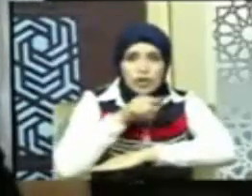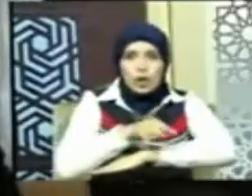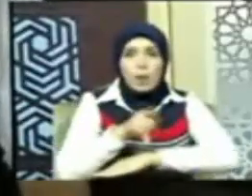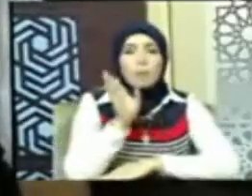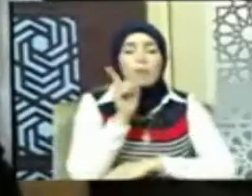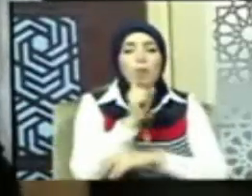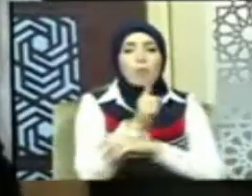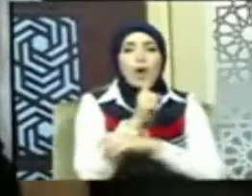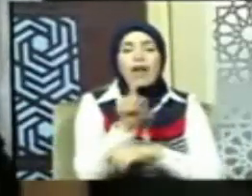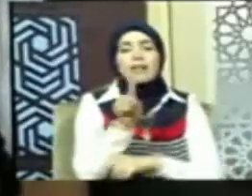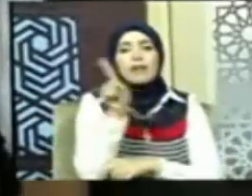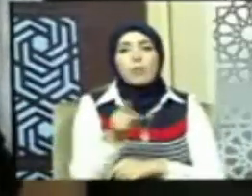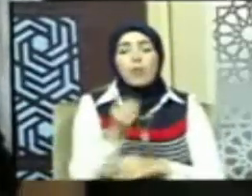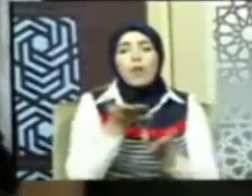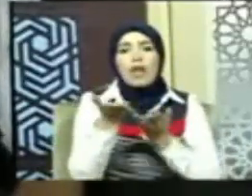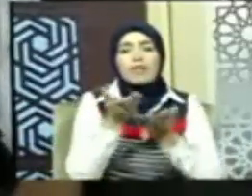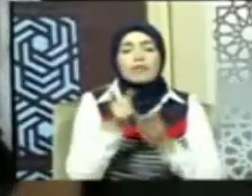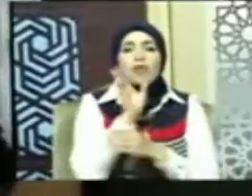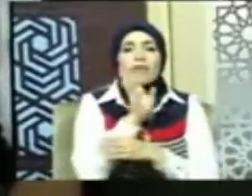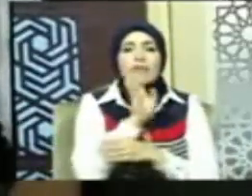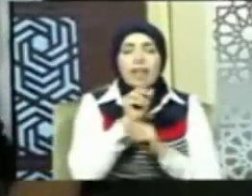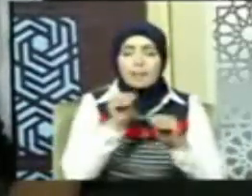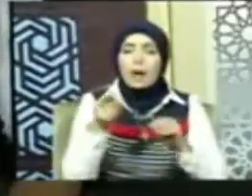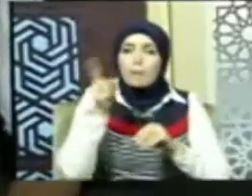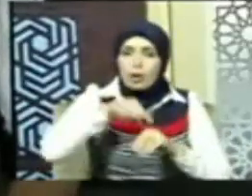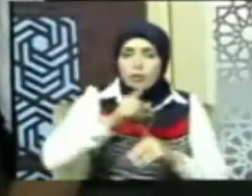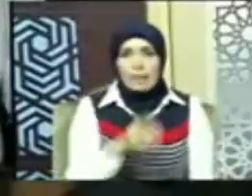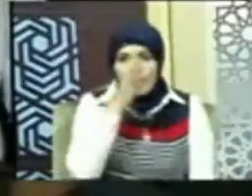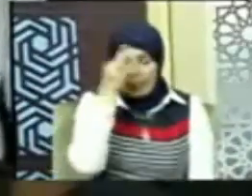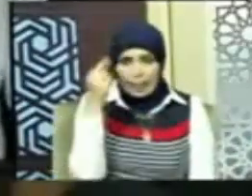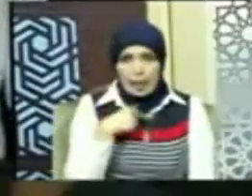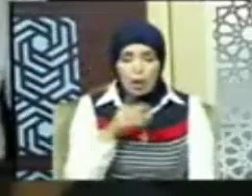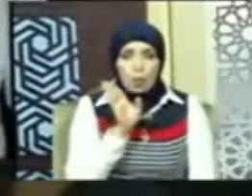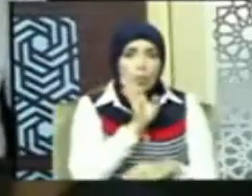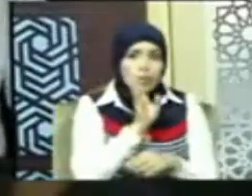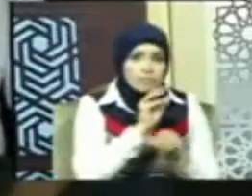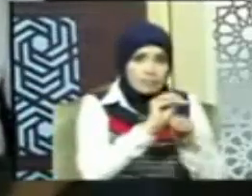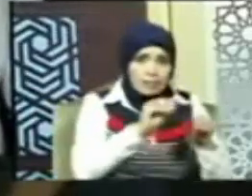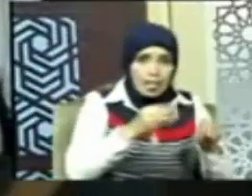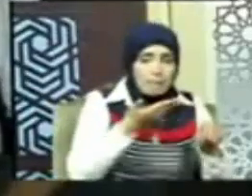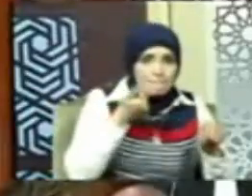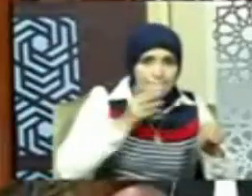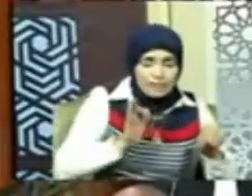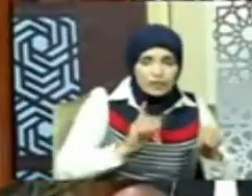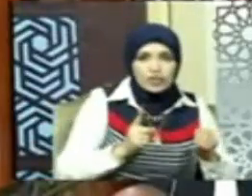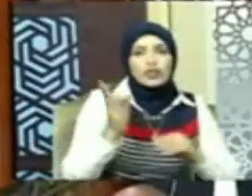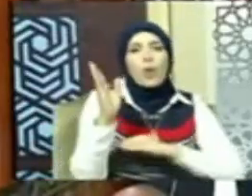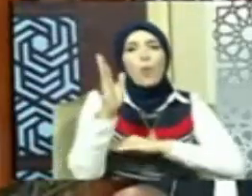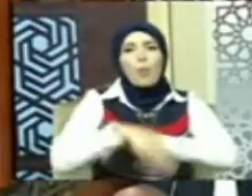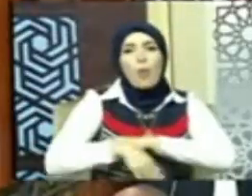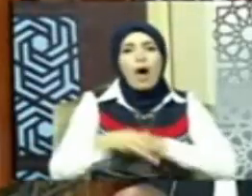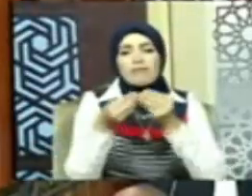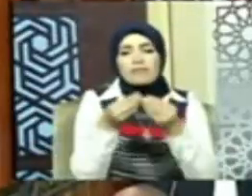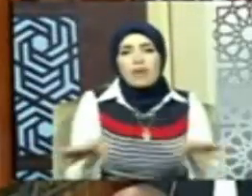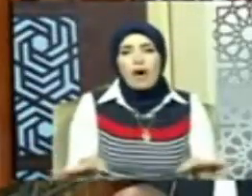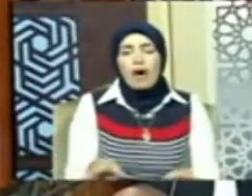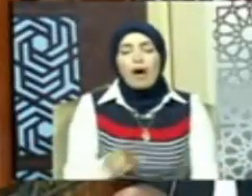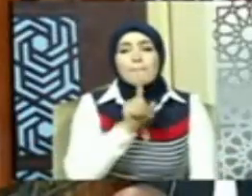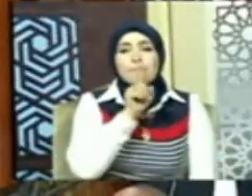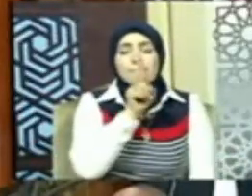أنفسنا ونضيع أبناءنا. ومع ذلك العلم